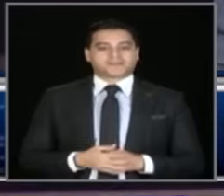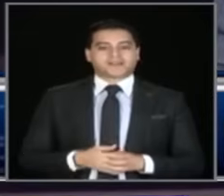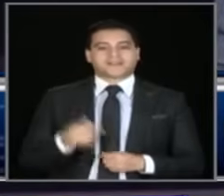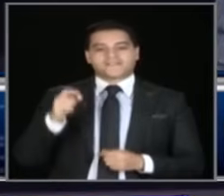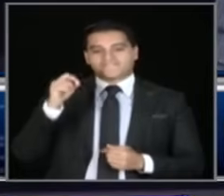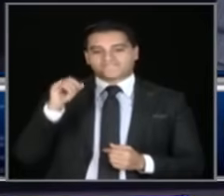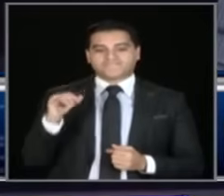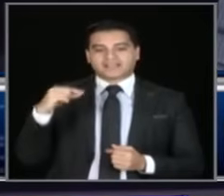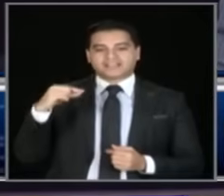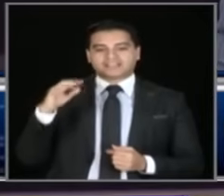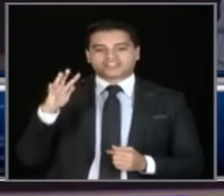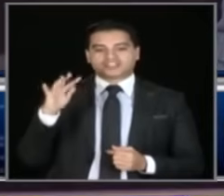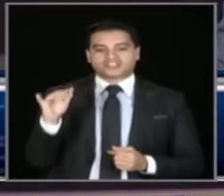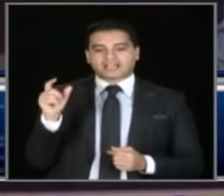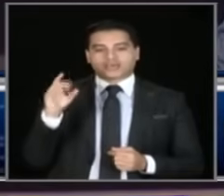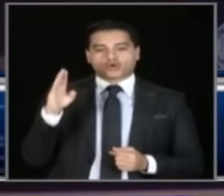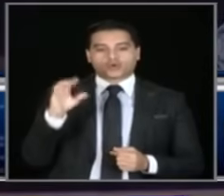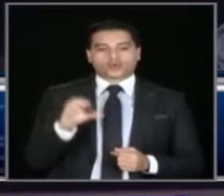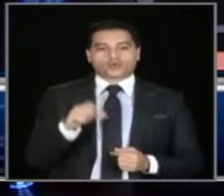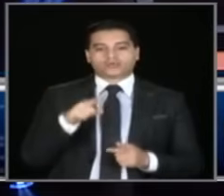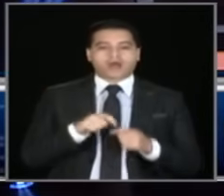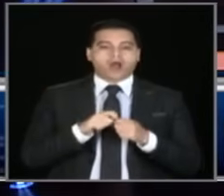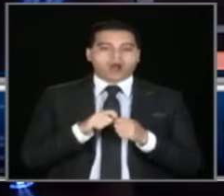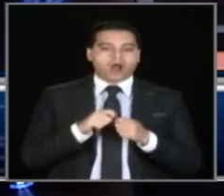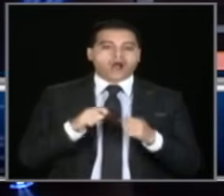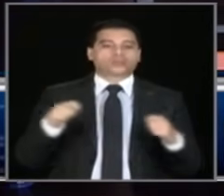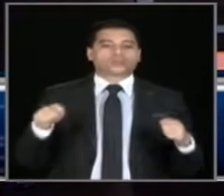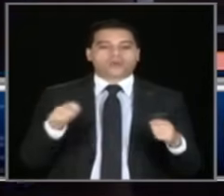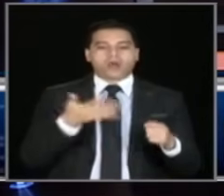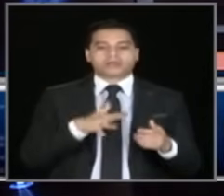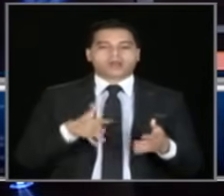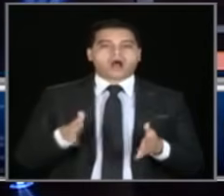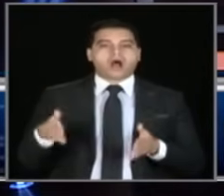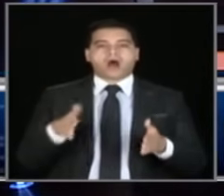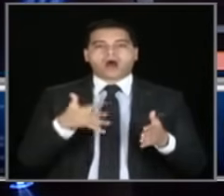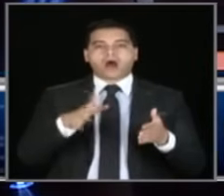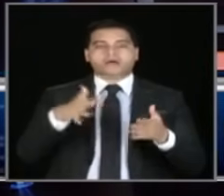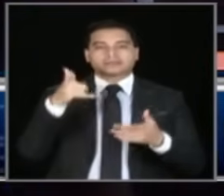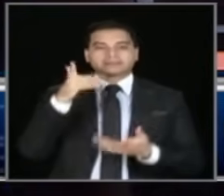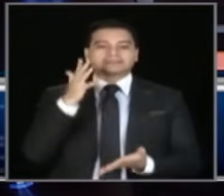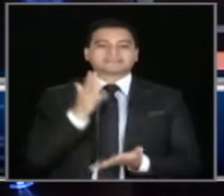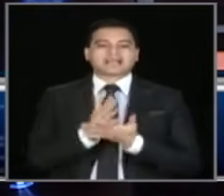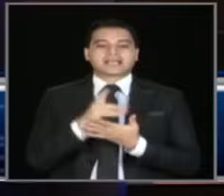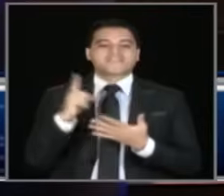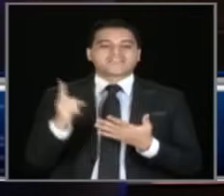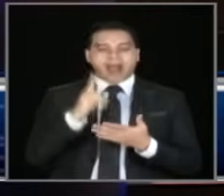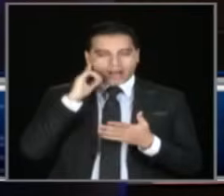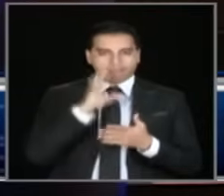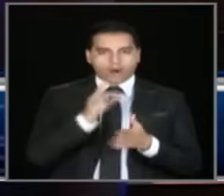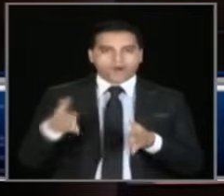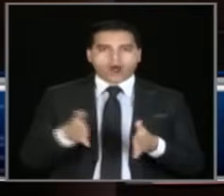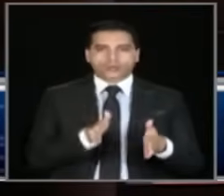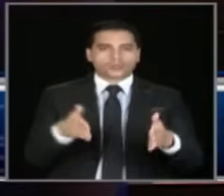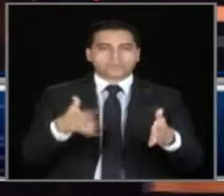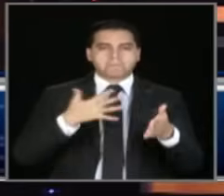فيتشينكو، أطول نهر جليدي بالعالم خارج المناطق القطبية ففي أي دول أسيا